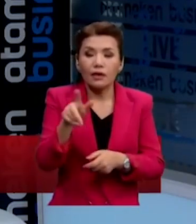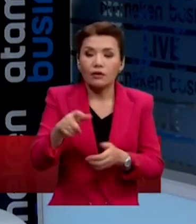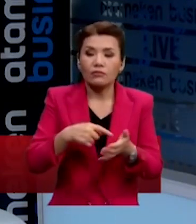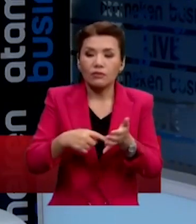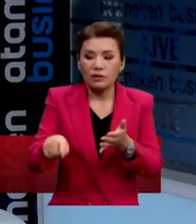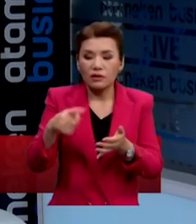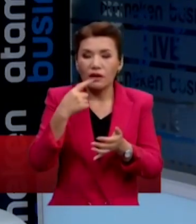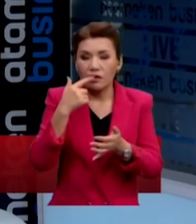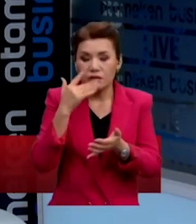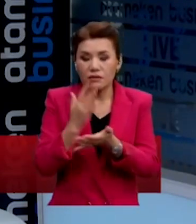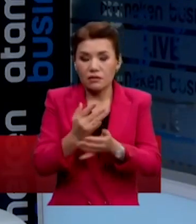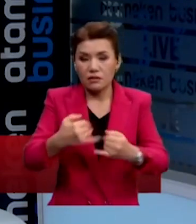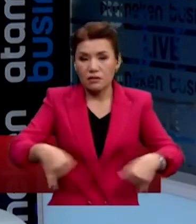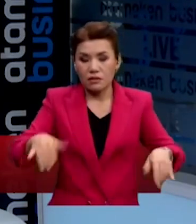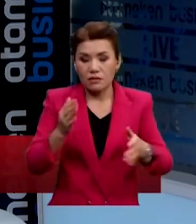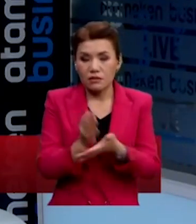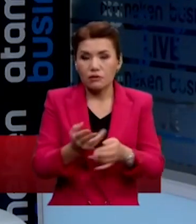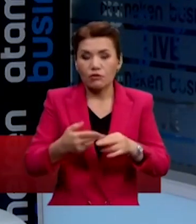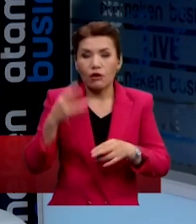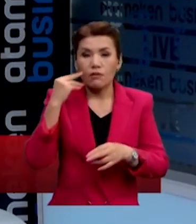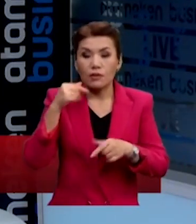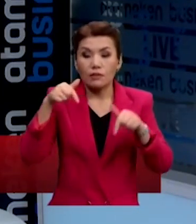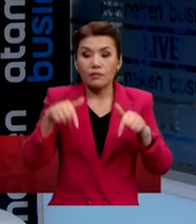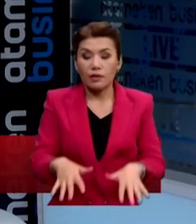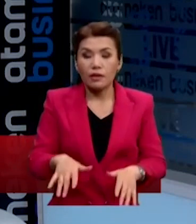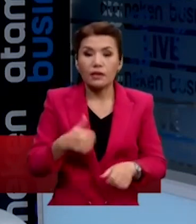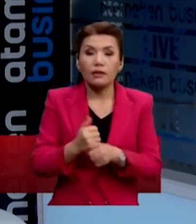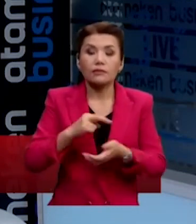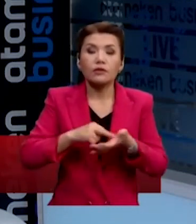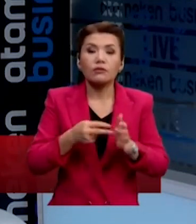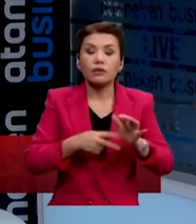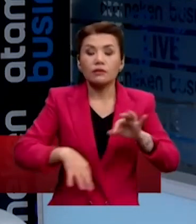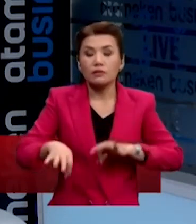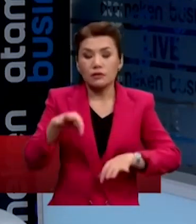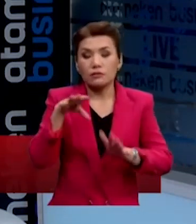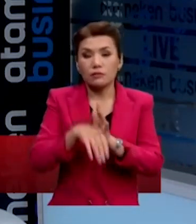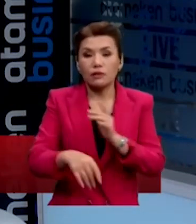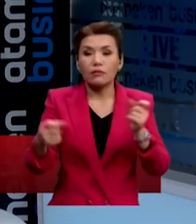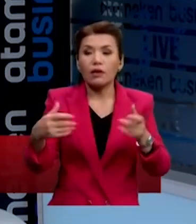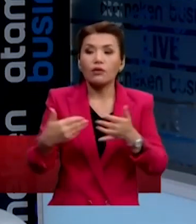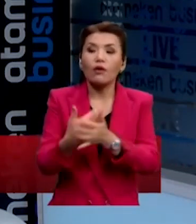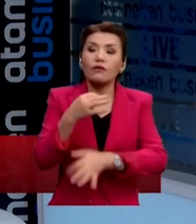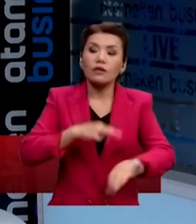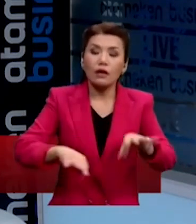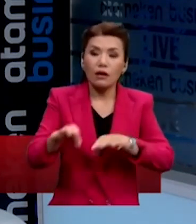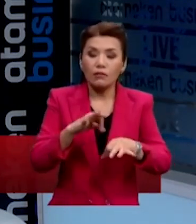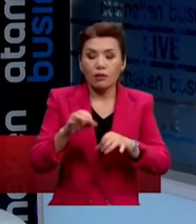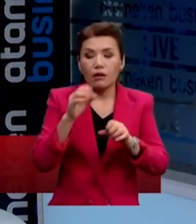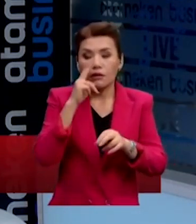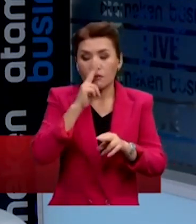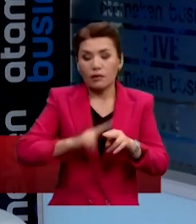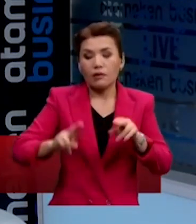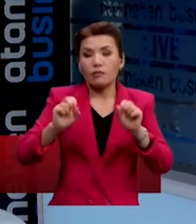сызықта тұрғанын білген. Оған Алматының биыл ғана қабылданған бас жоспар себеп. Енді жұрт жаңартылған жоспардың кесірінен далада қаламыз